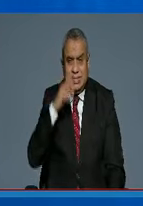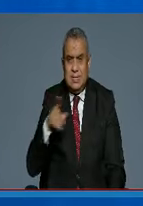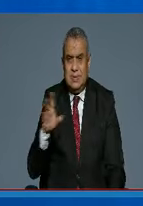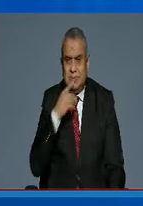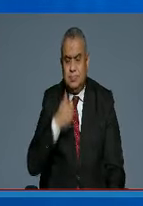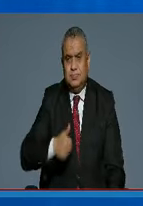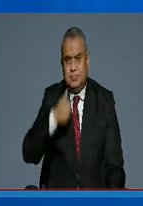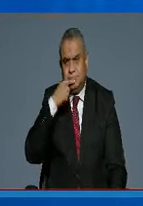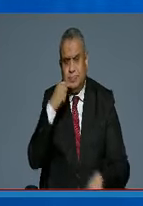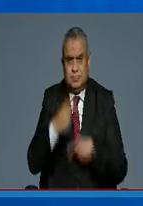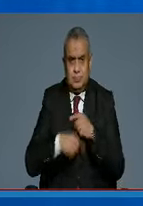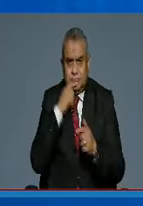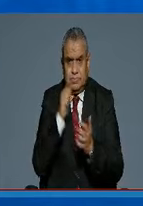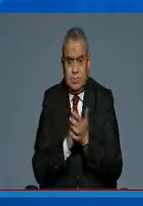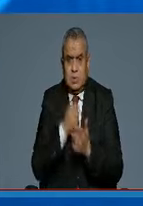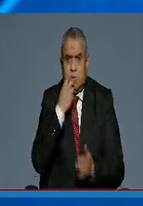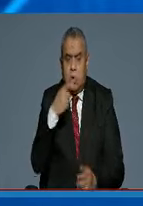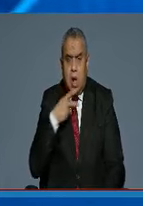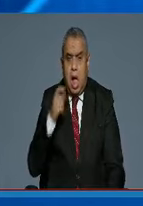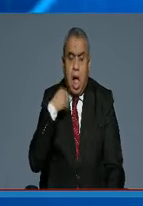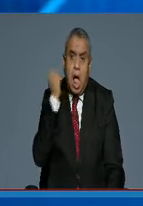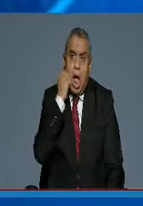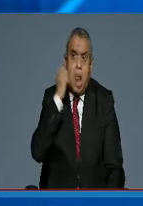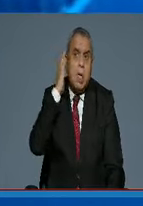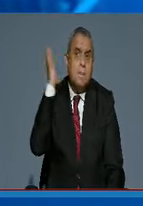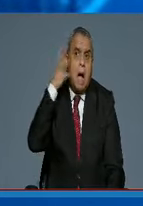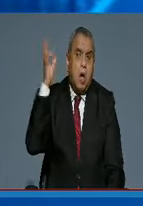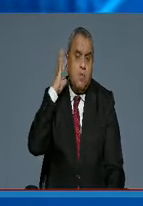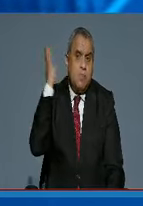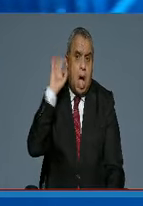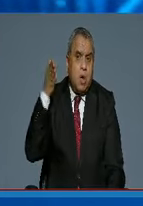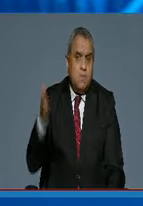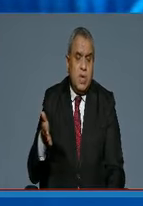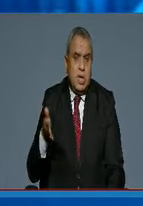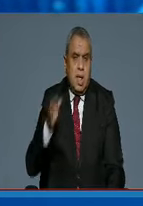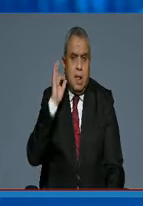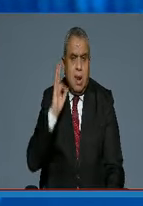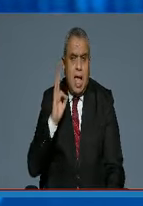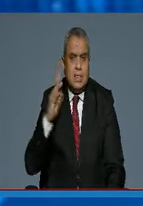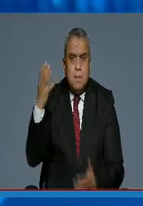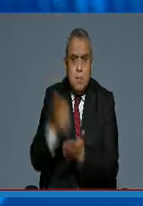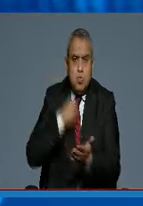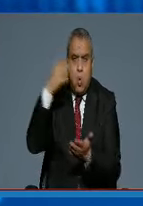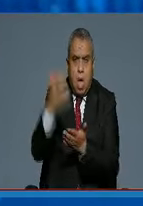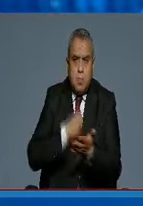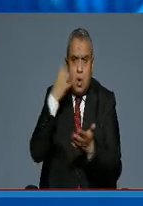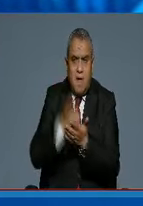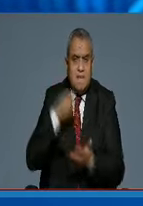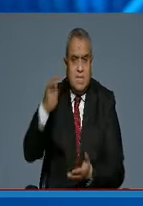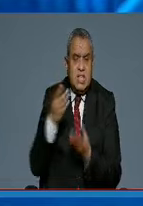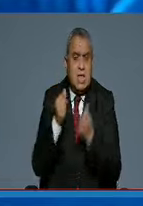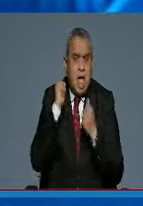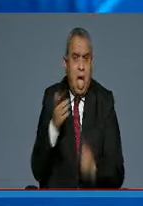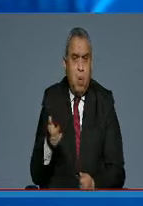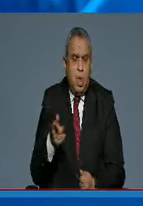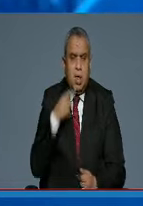حلوه على طول هتقول لي يا كريم ده الاهلي متسع كل البطولات ققول لك طبعا طبعا بس في تفاصيل